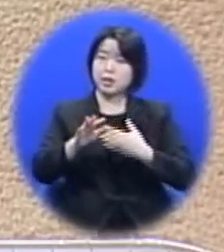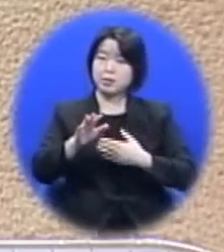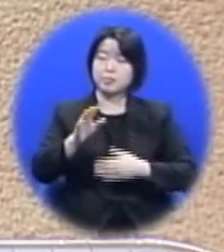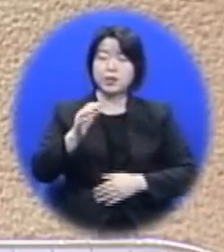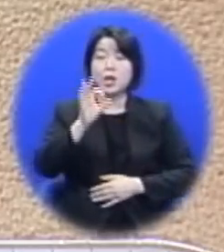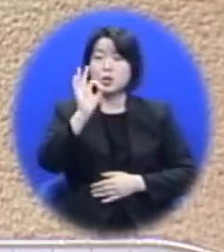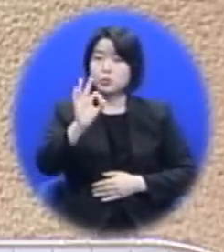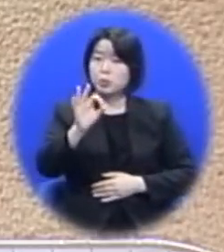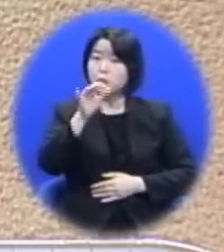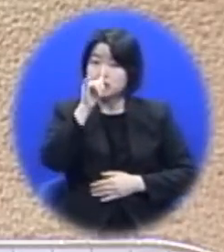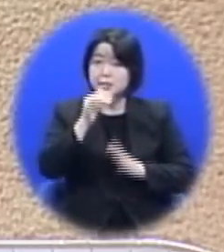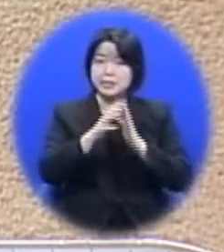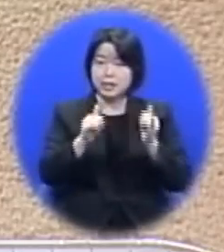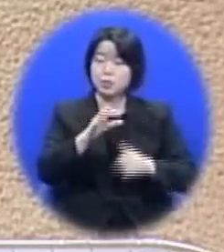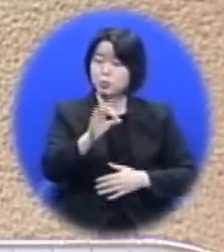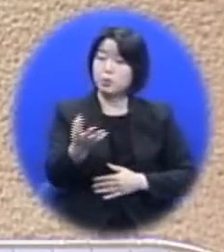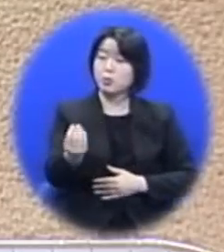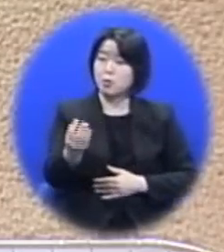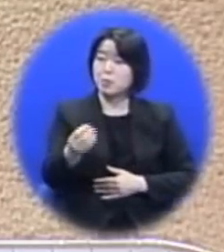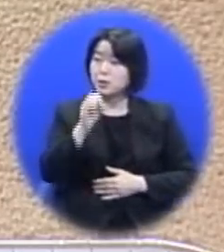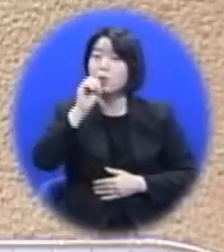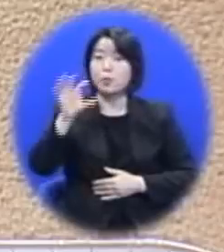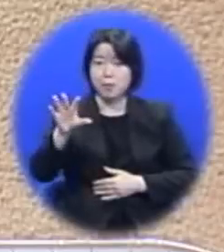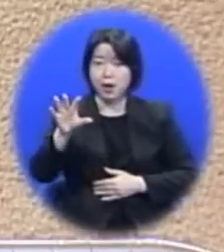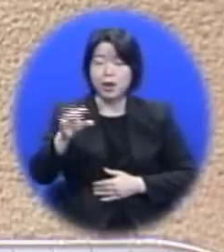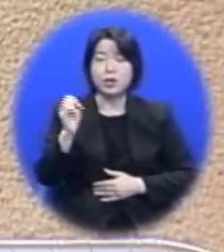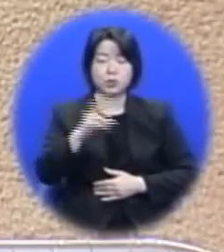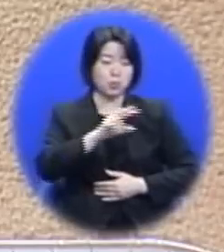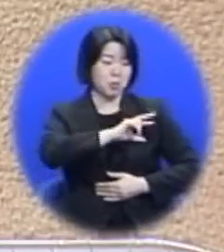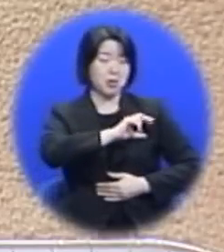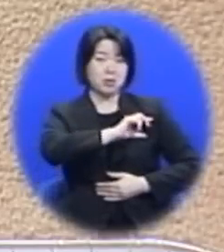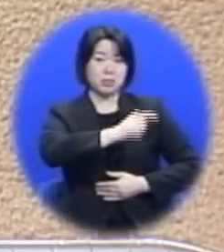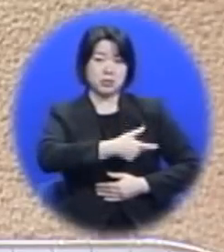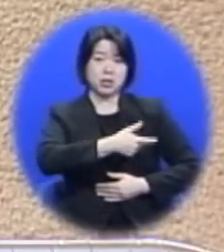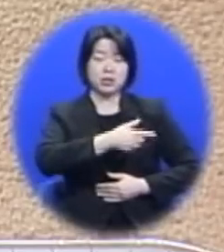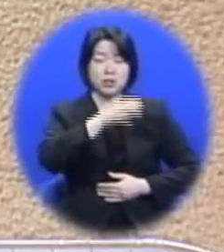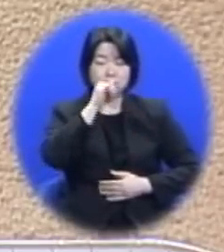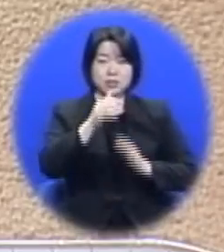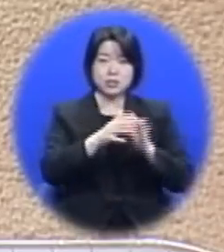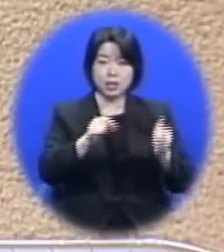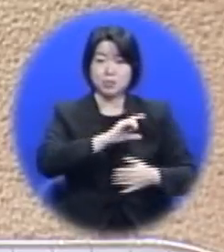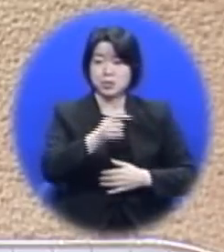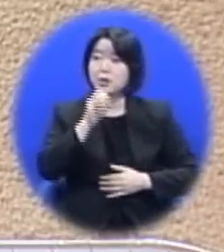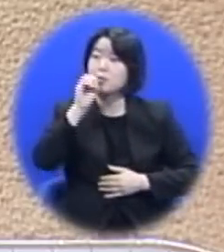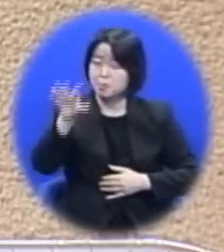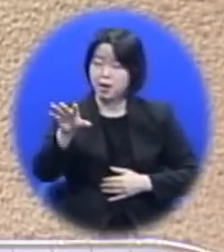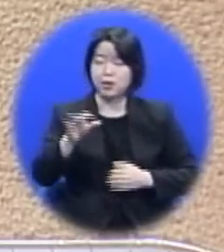돈이 있는 분은 돈이 얼마 있습니다. 자격증이 있는 사람 자격증이 있습니다.